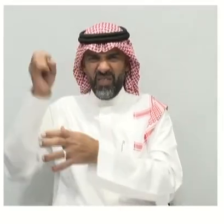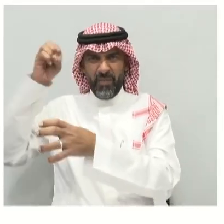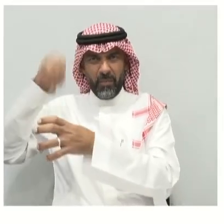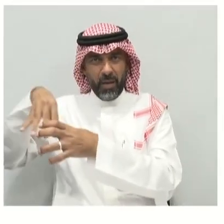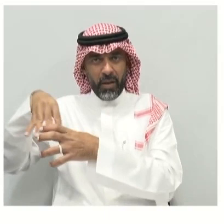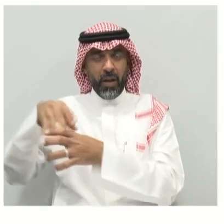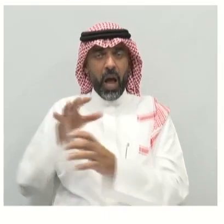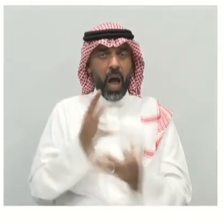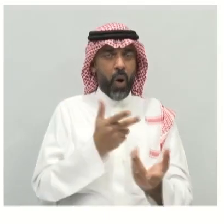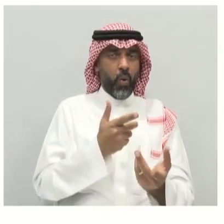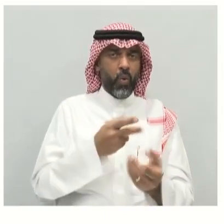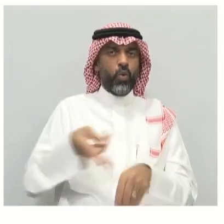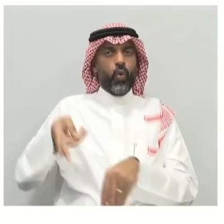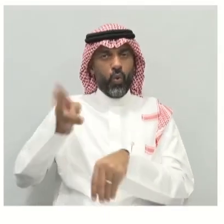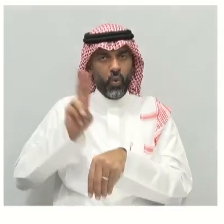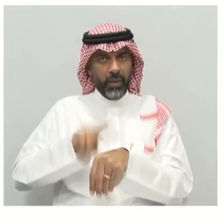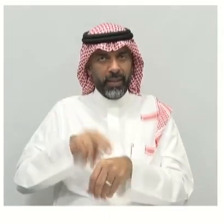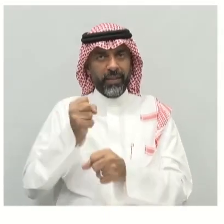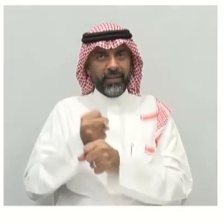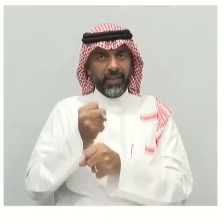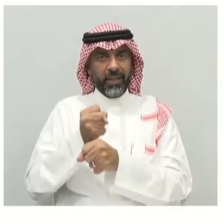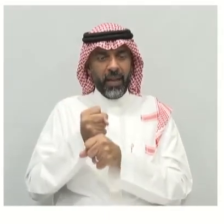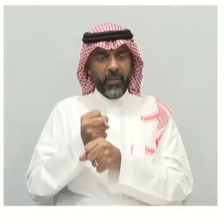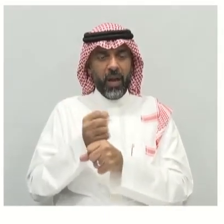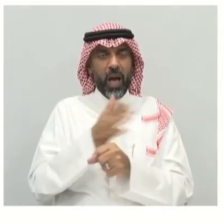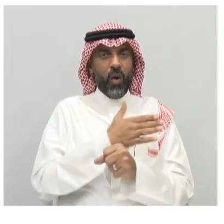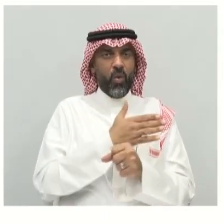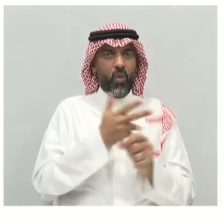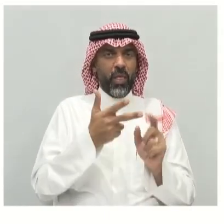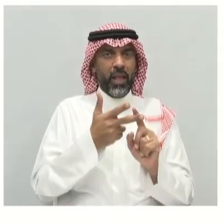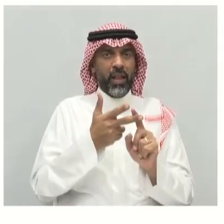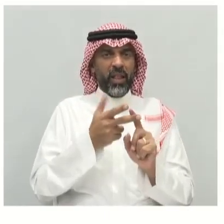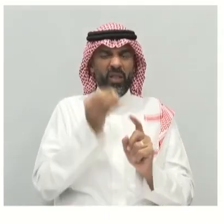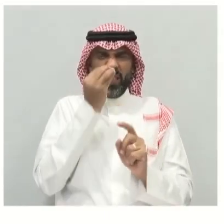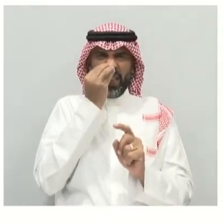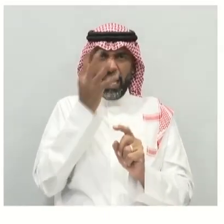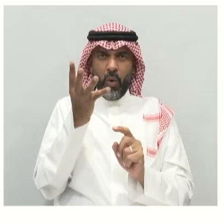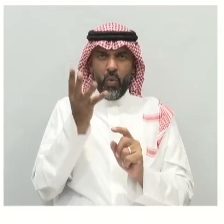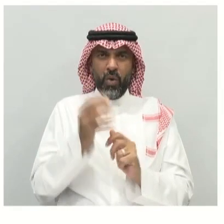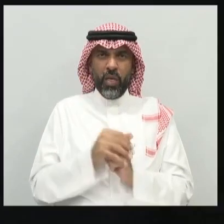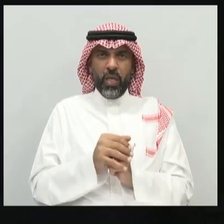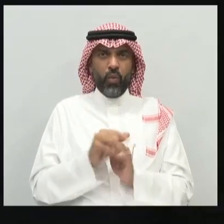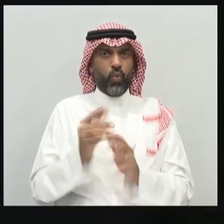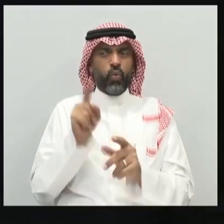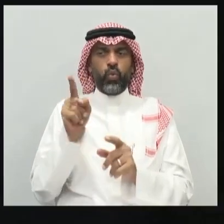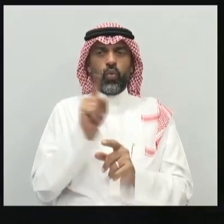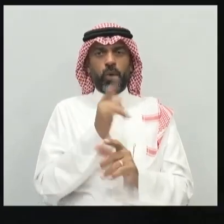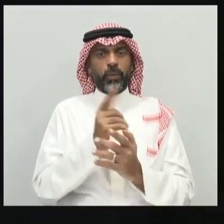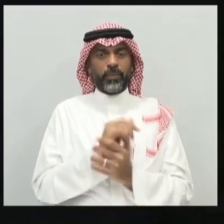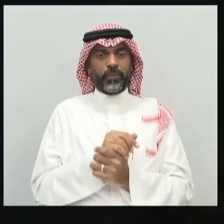او اعيد استخدامهما او تلوث